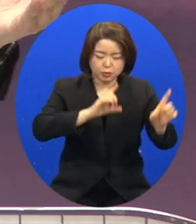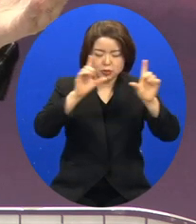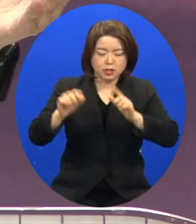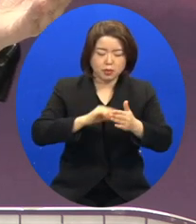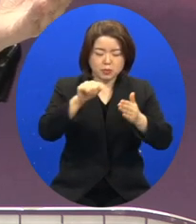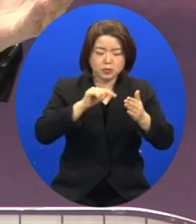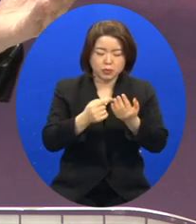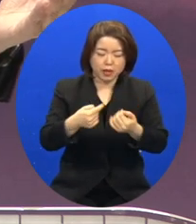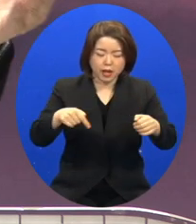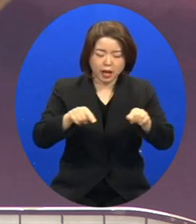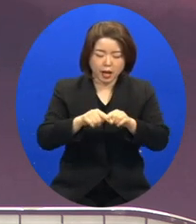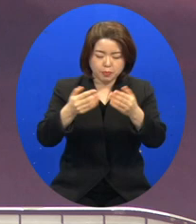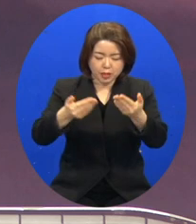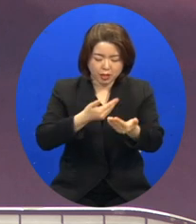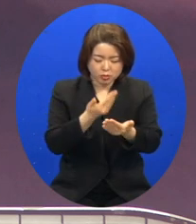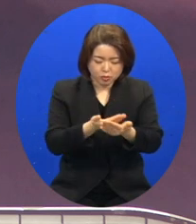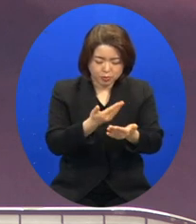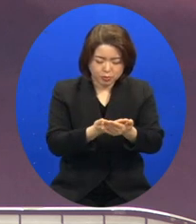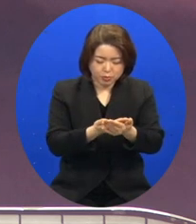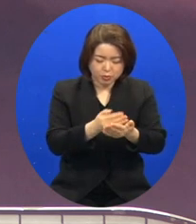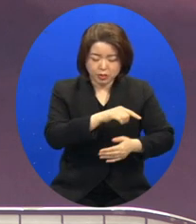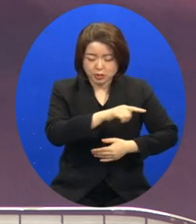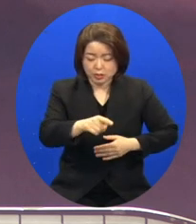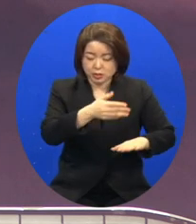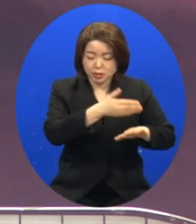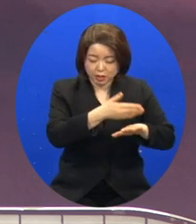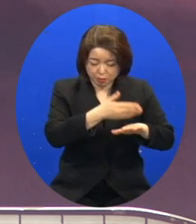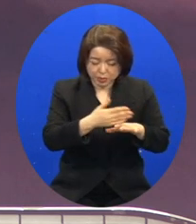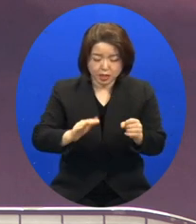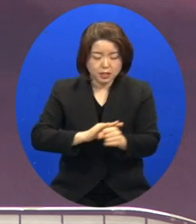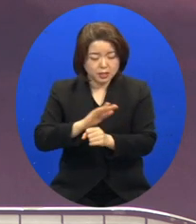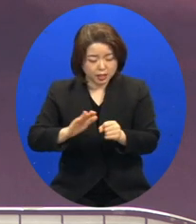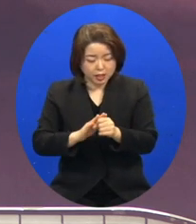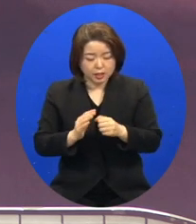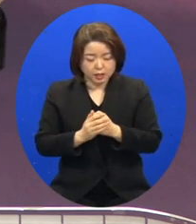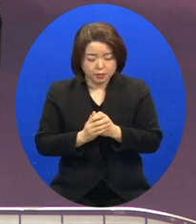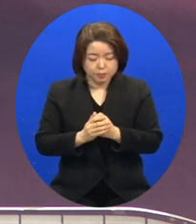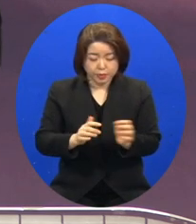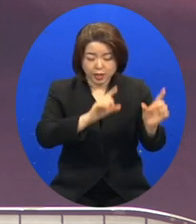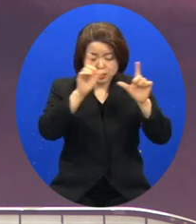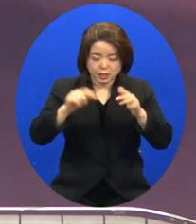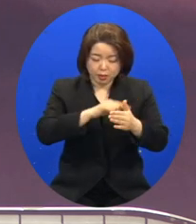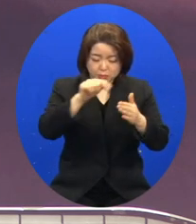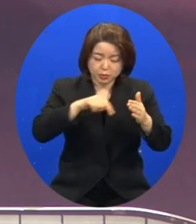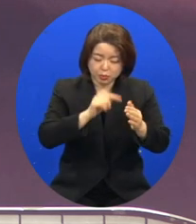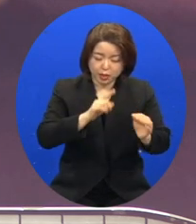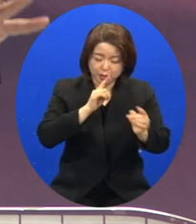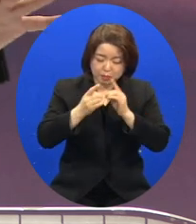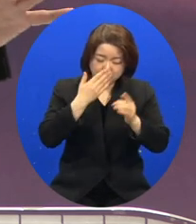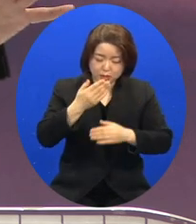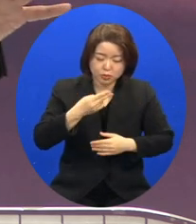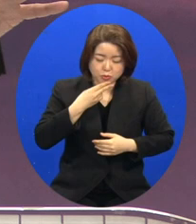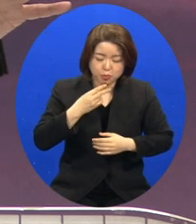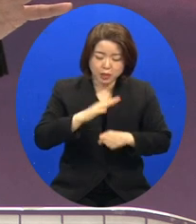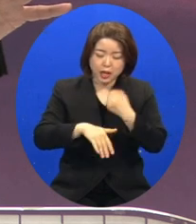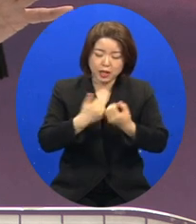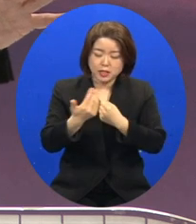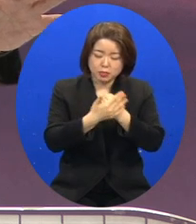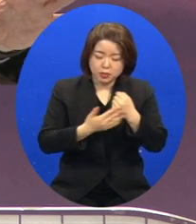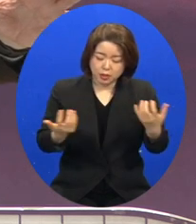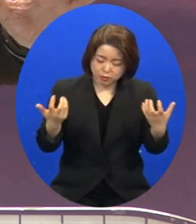옵소서 저들의 감사와 사랑이 저들의 삶 속에 말할 수 없는 하나님의 은혜로 채워지게 해